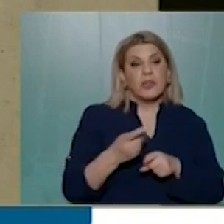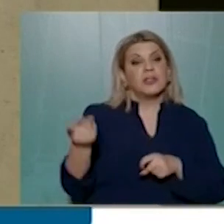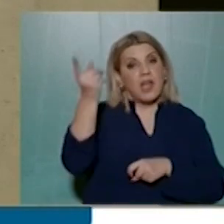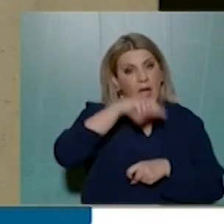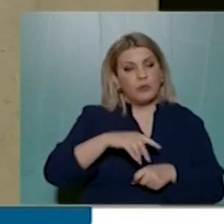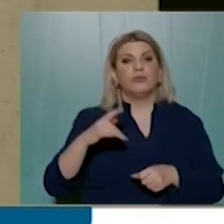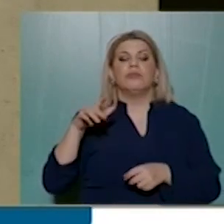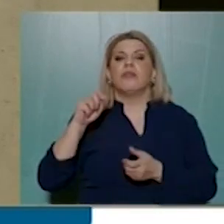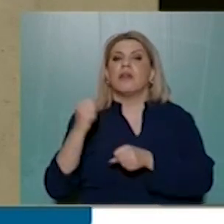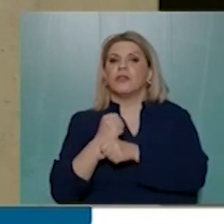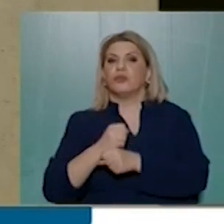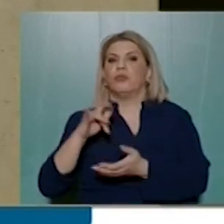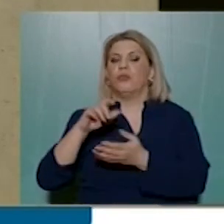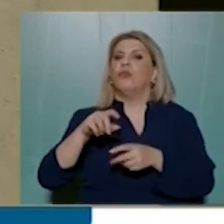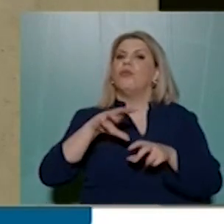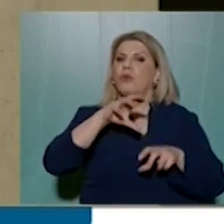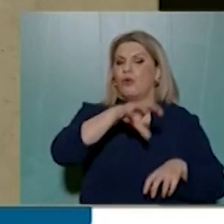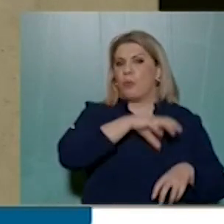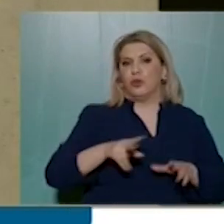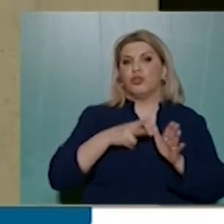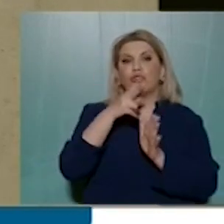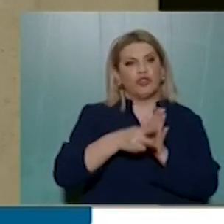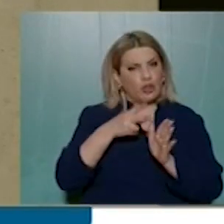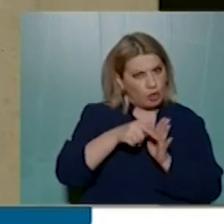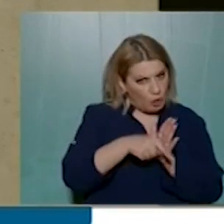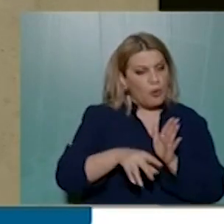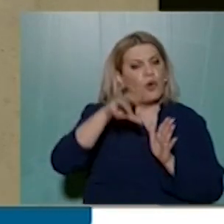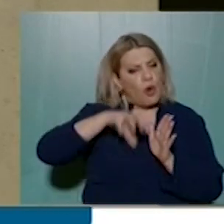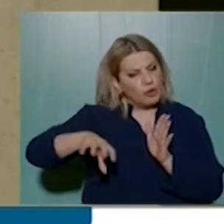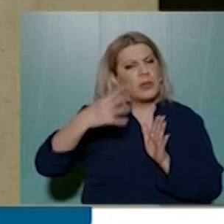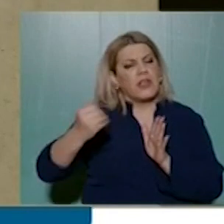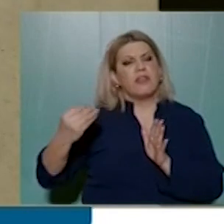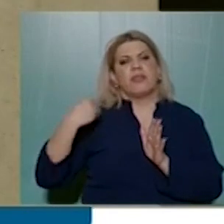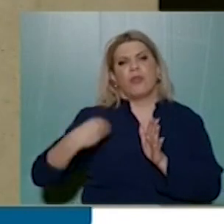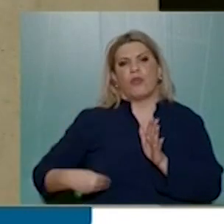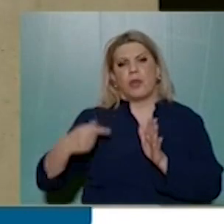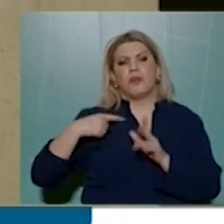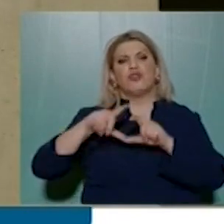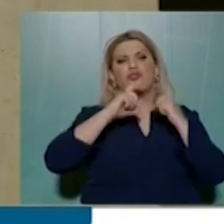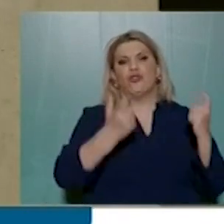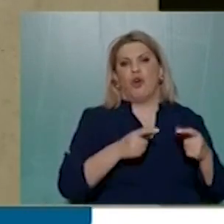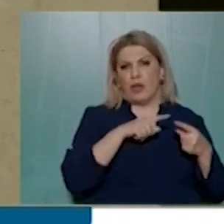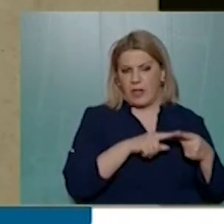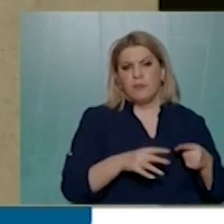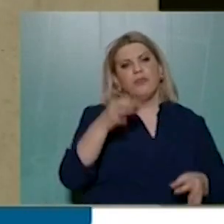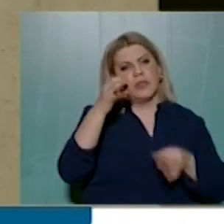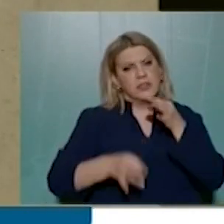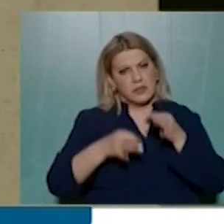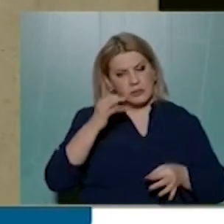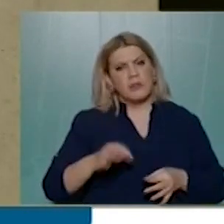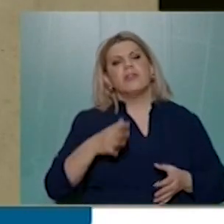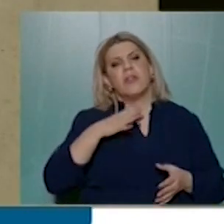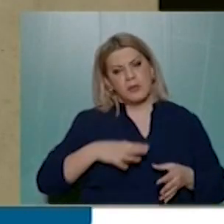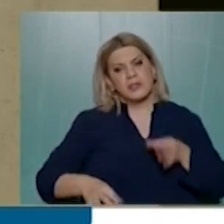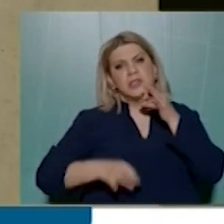εργασιακούς χώρους όχι μόνο σστο σιδηρόδρομο και σε χώρους που έχει ευθύνη ο δήμος όπως χολίδη με θέλουμε να